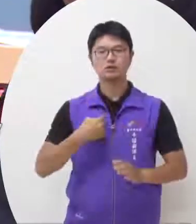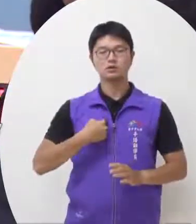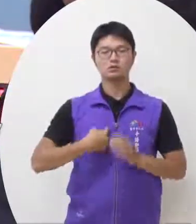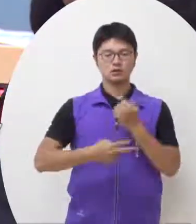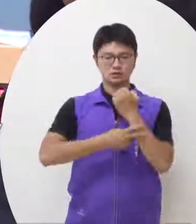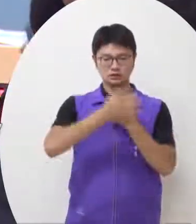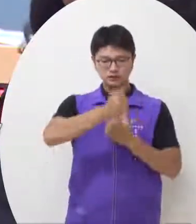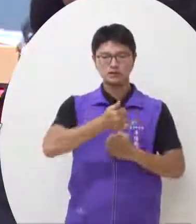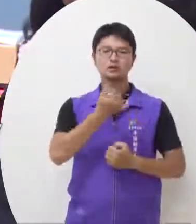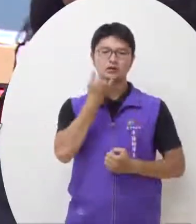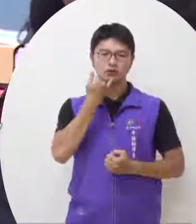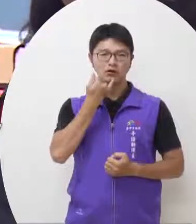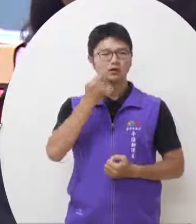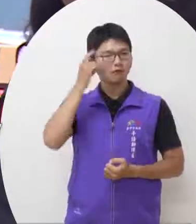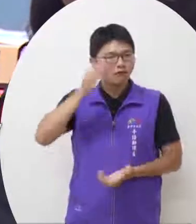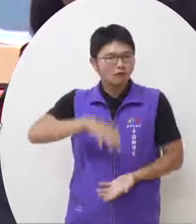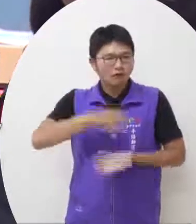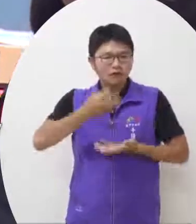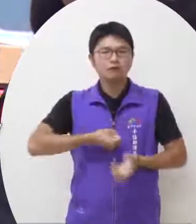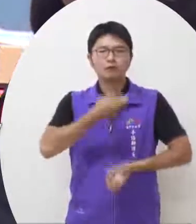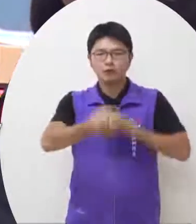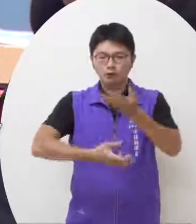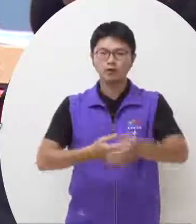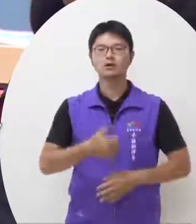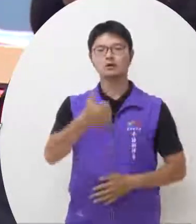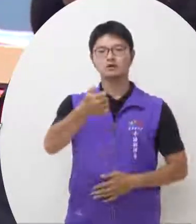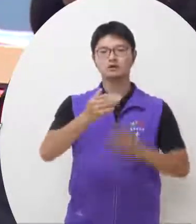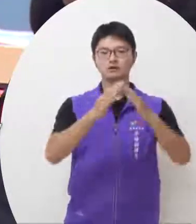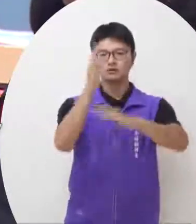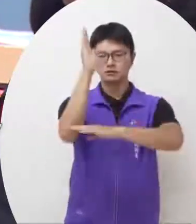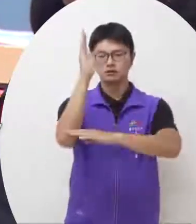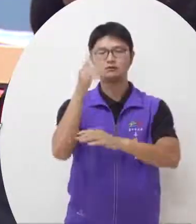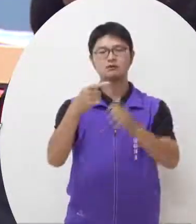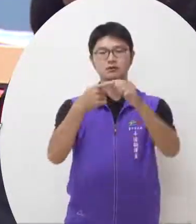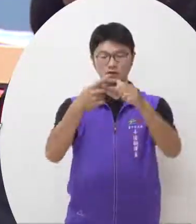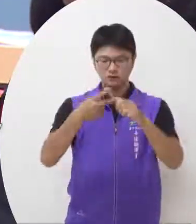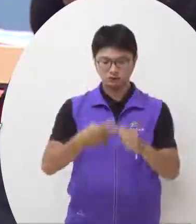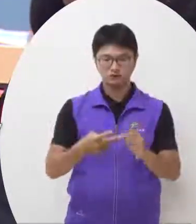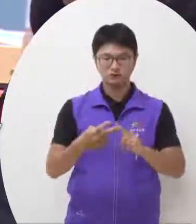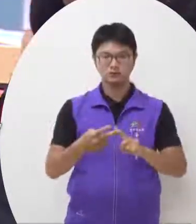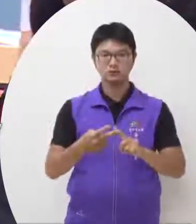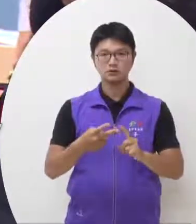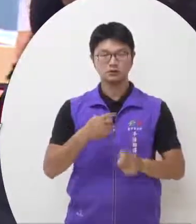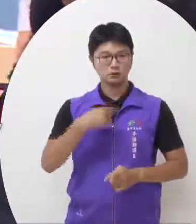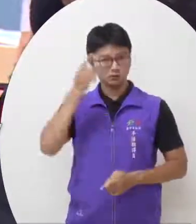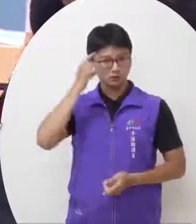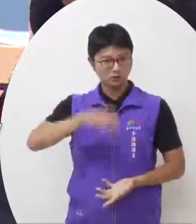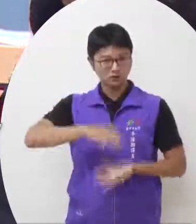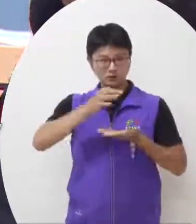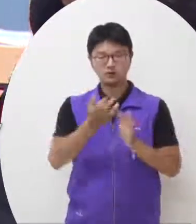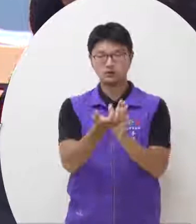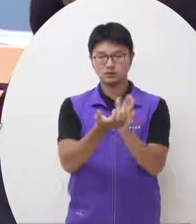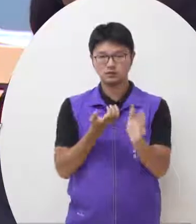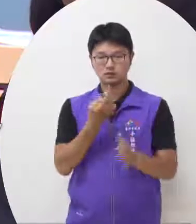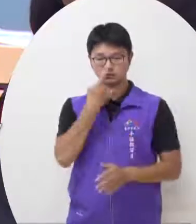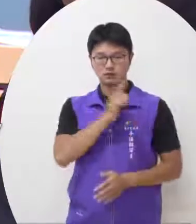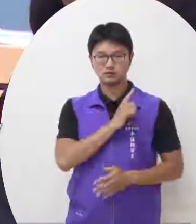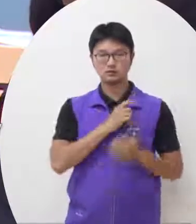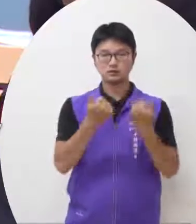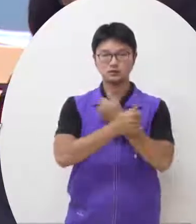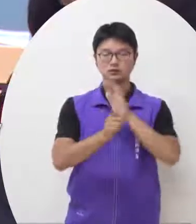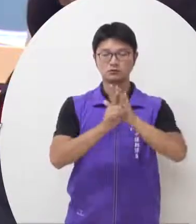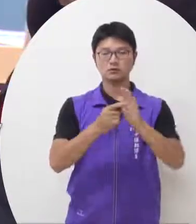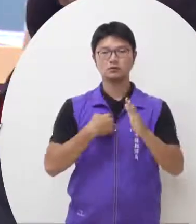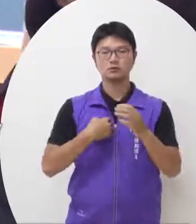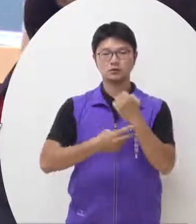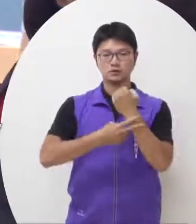发言的机会，在这边非常谢谢市政府。第二点，在提出建言之前，我个人代表我们彭城里也谢